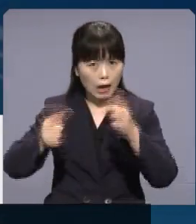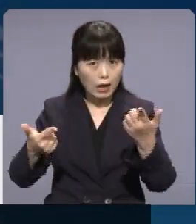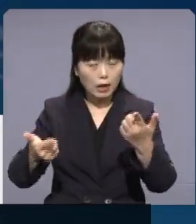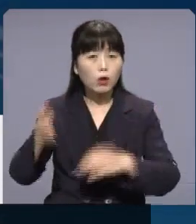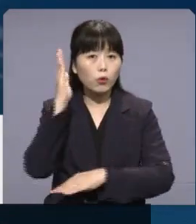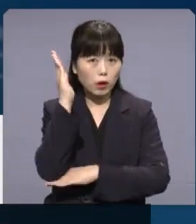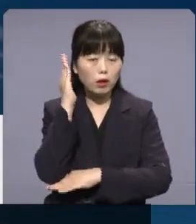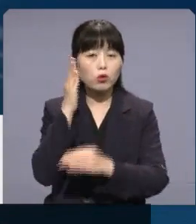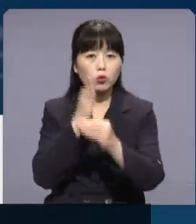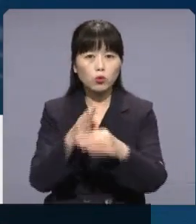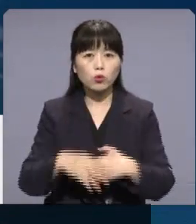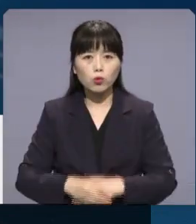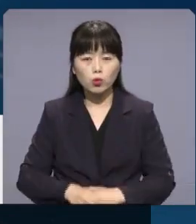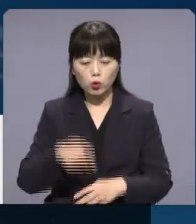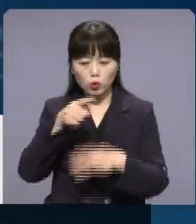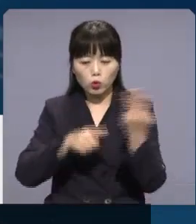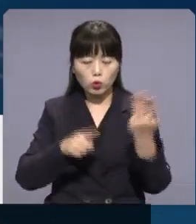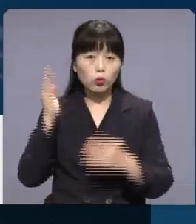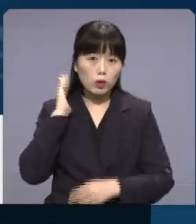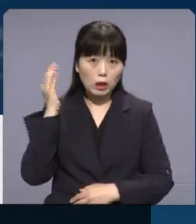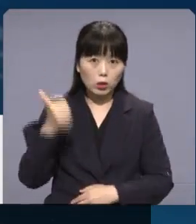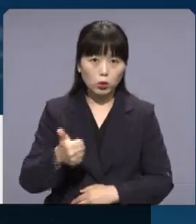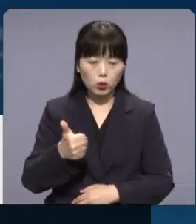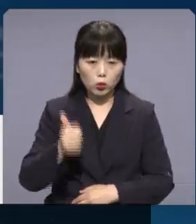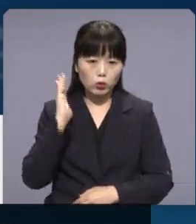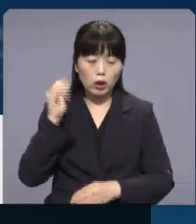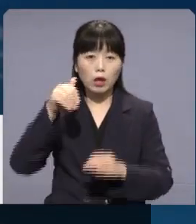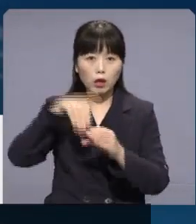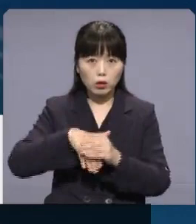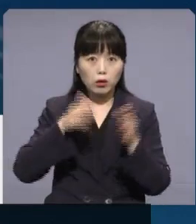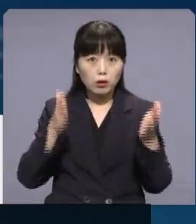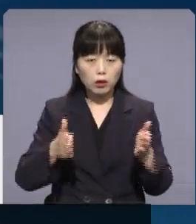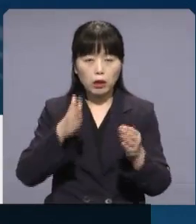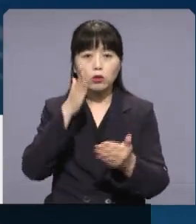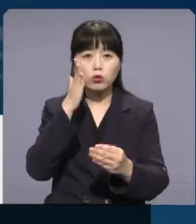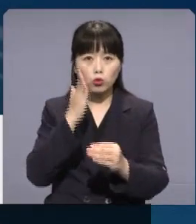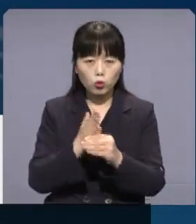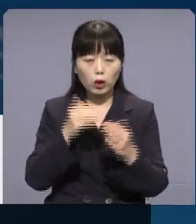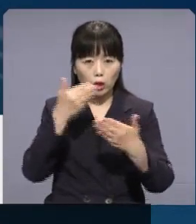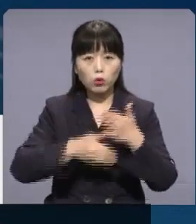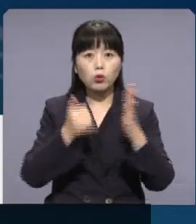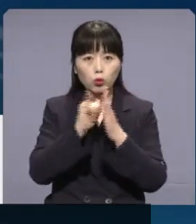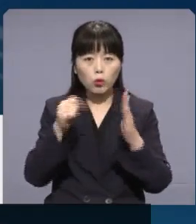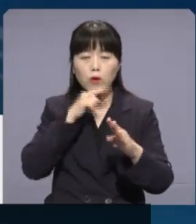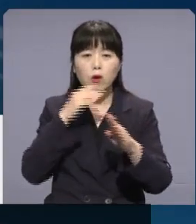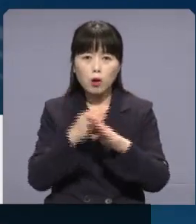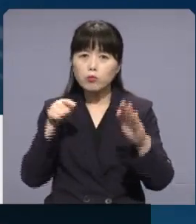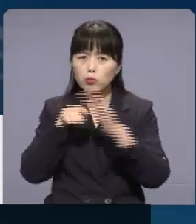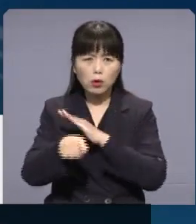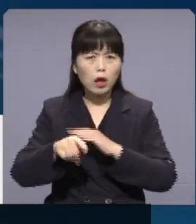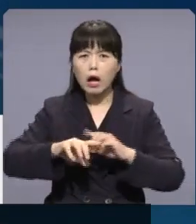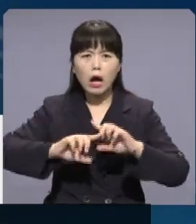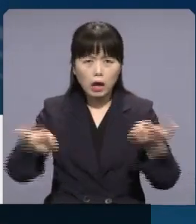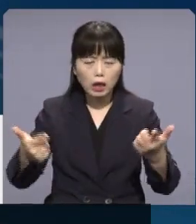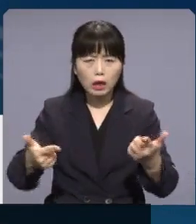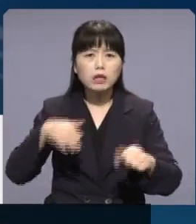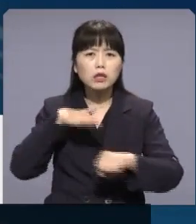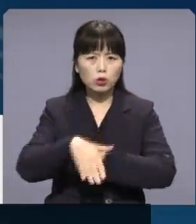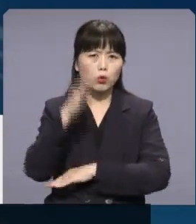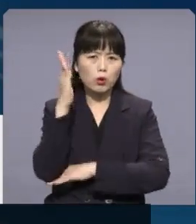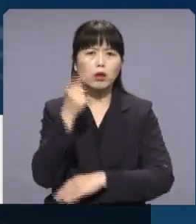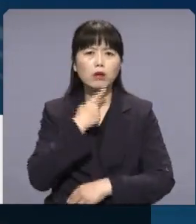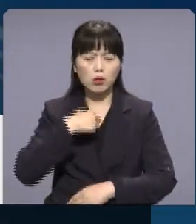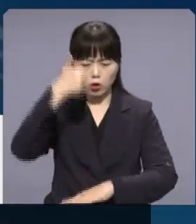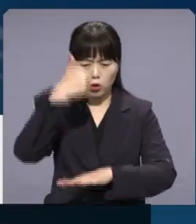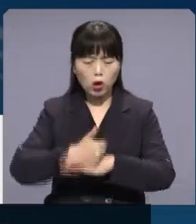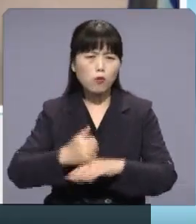거잖아요. 윤석열 대통령이 대선 기간 중에 유족을 만나서 월북 안 했다는 식으로 얘기했어요, 이미. 그러니까 결론은